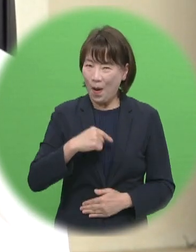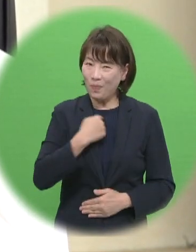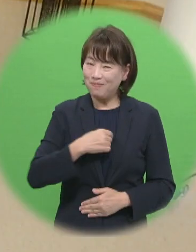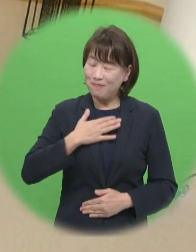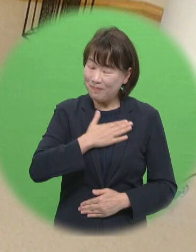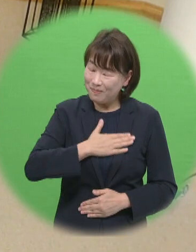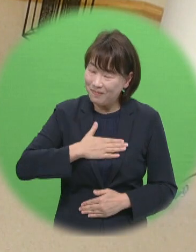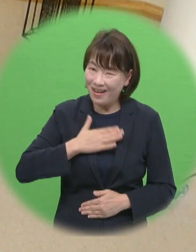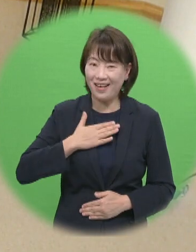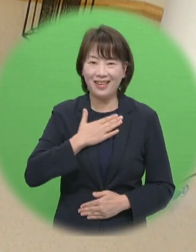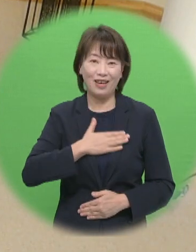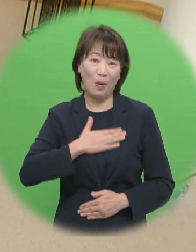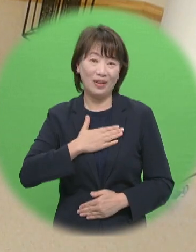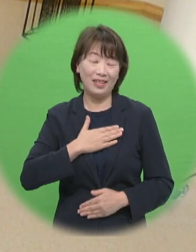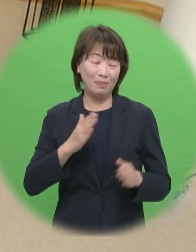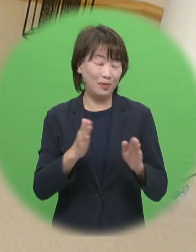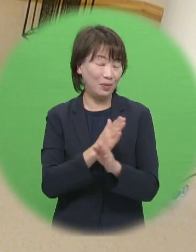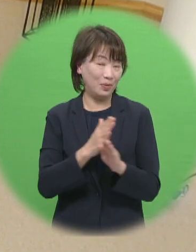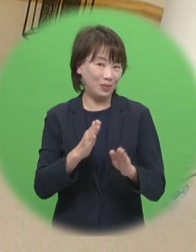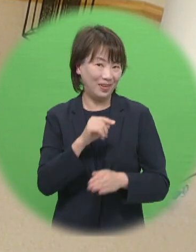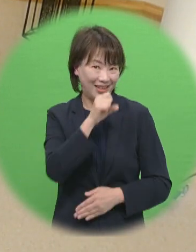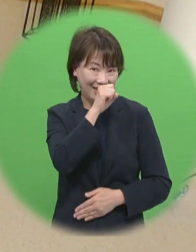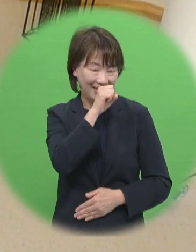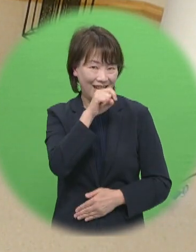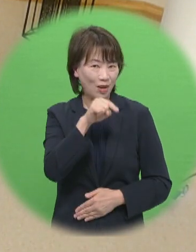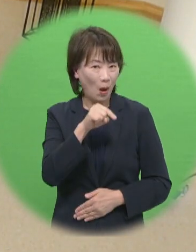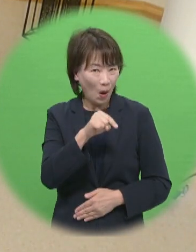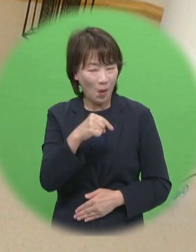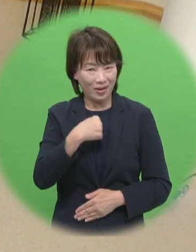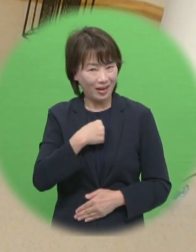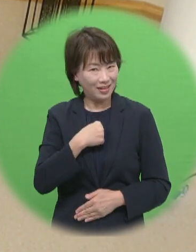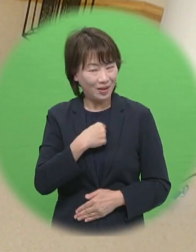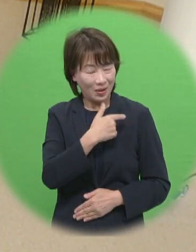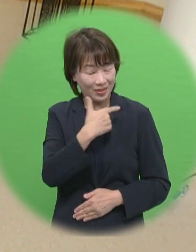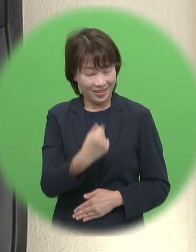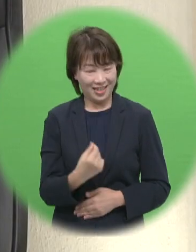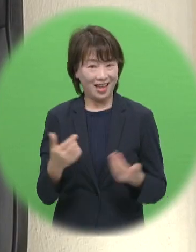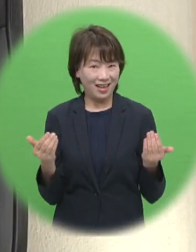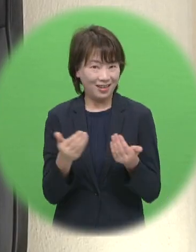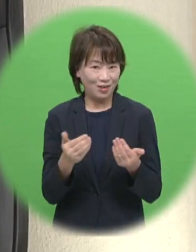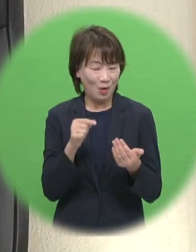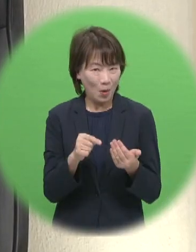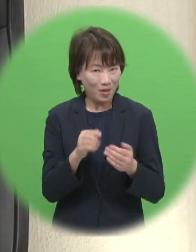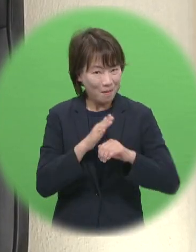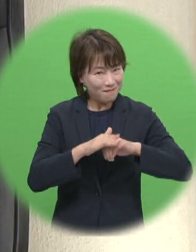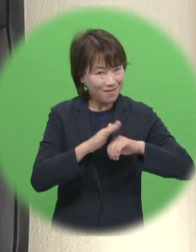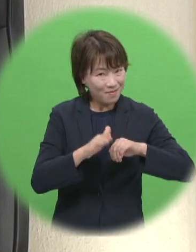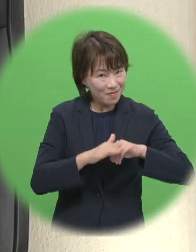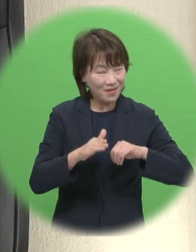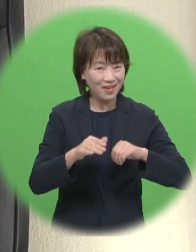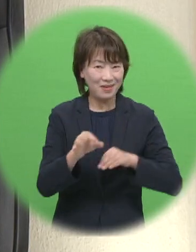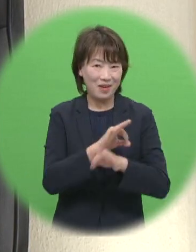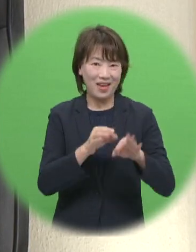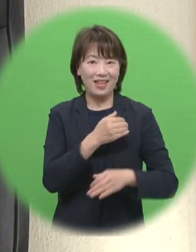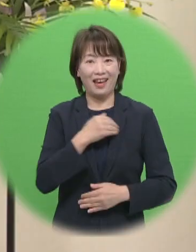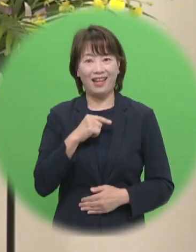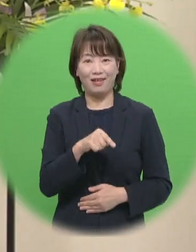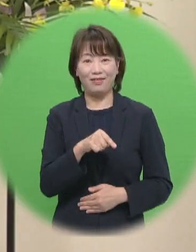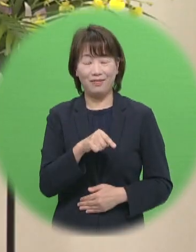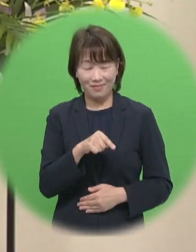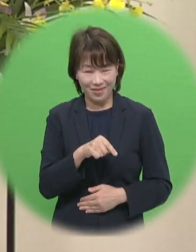されて、大好きな仕事がこの大好きな土地で今できてます。あと、やっぱり水なんですよ